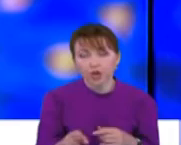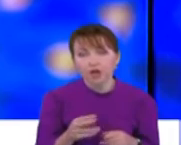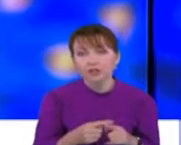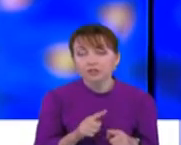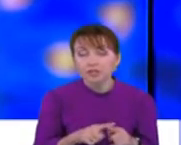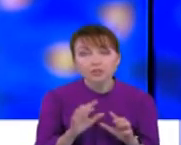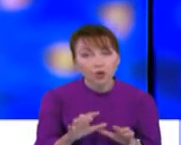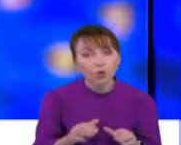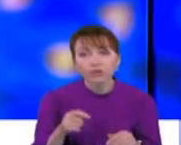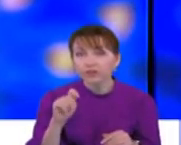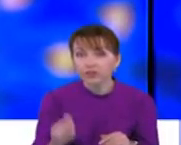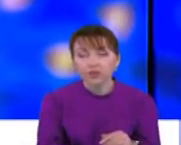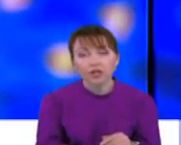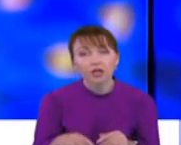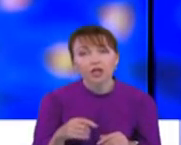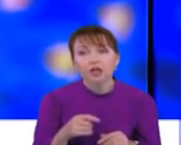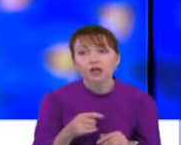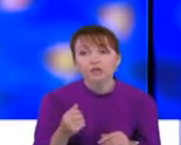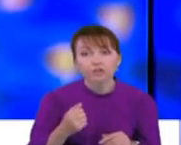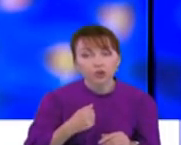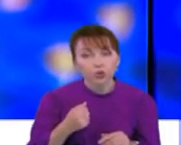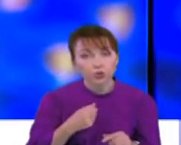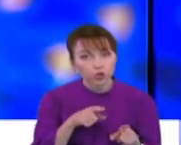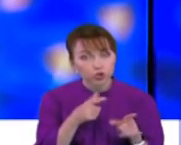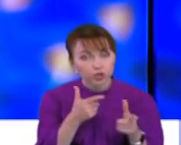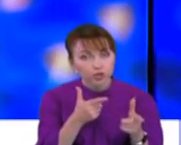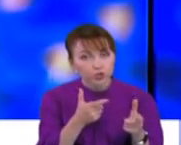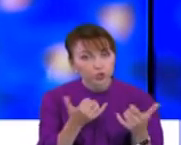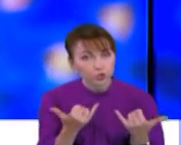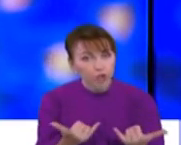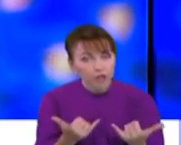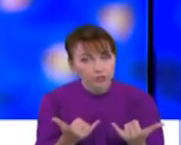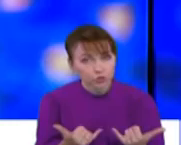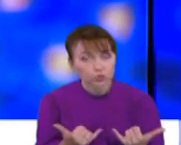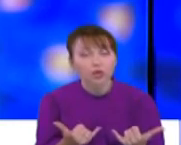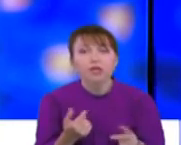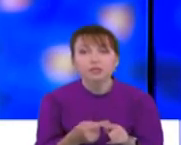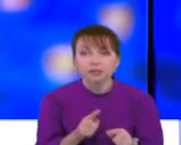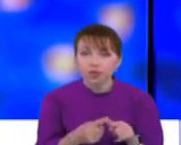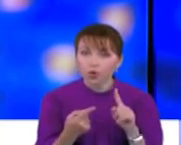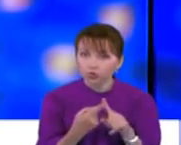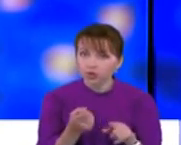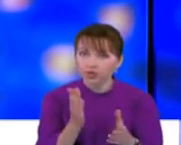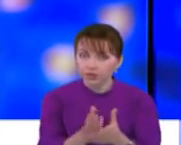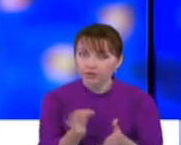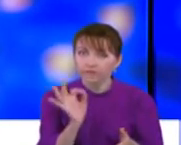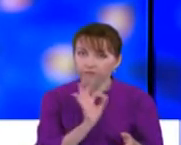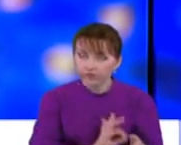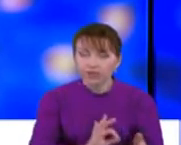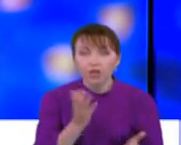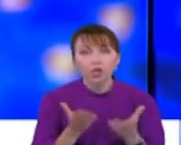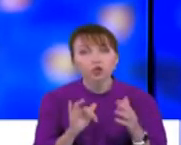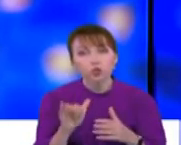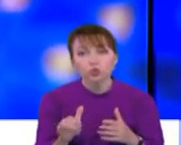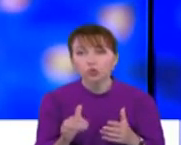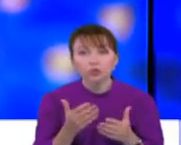які говорять про те, що чи ти воюєш сучасною озброєнню і технікою, і це одна ефективність, якої, якщо у тебе є